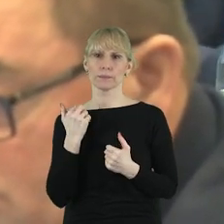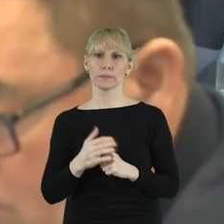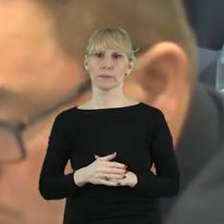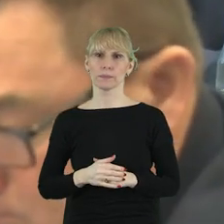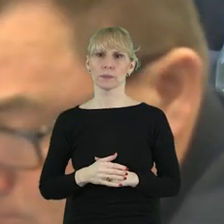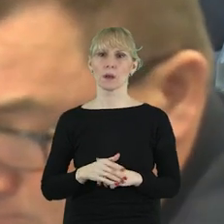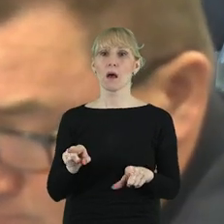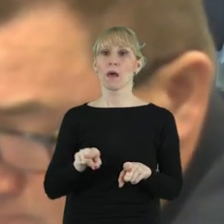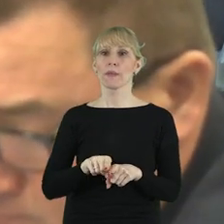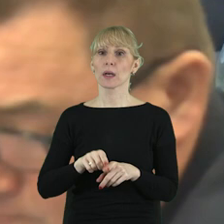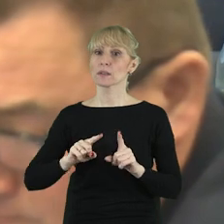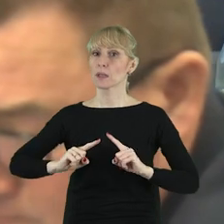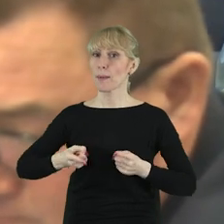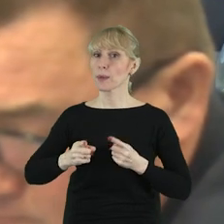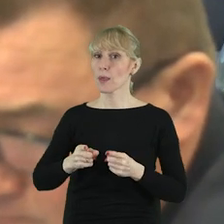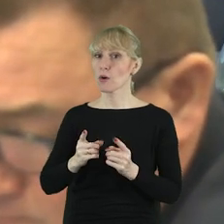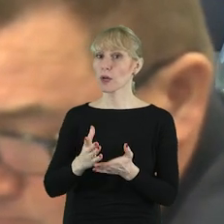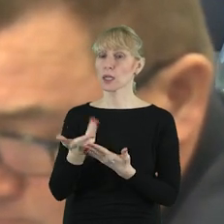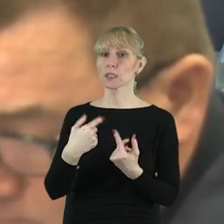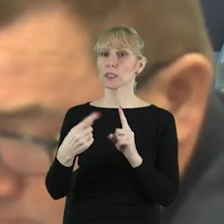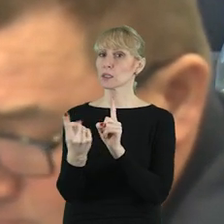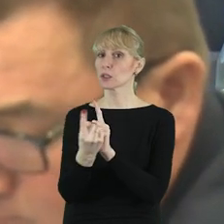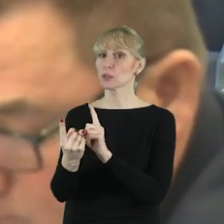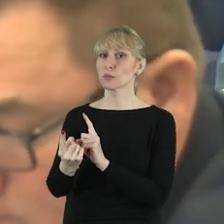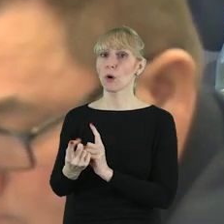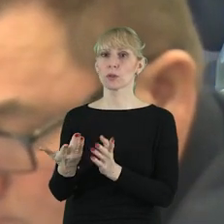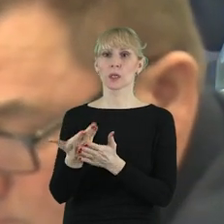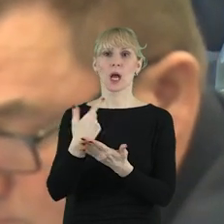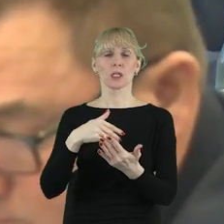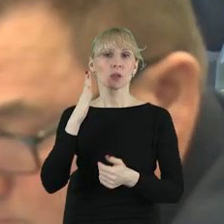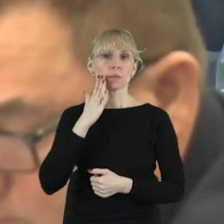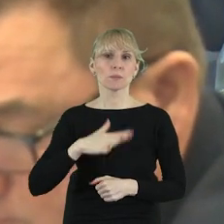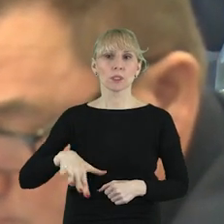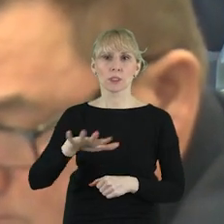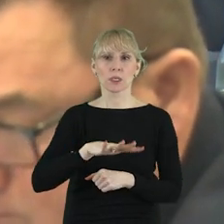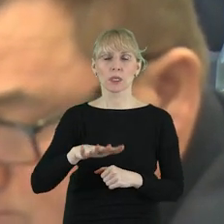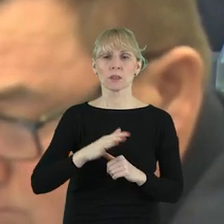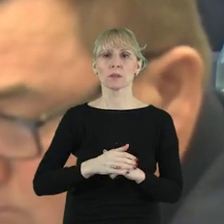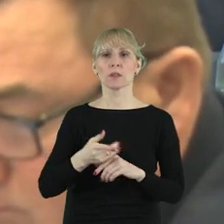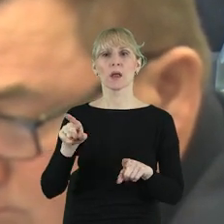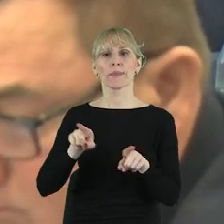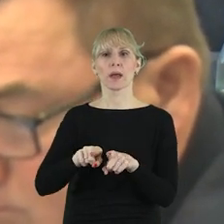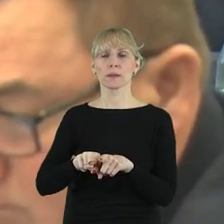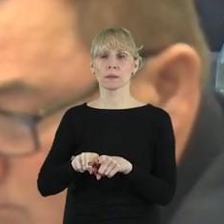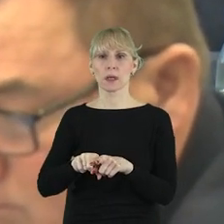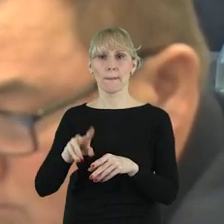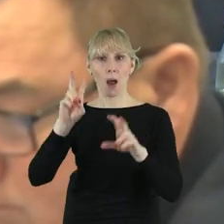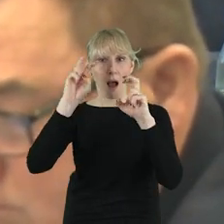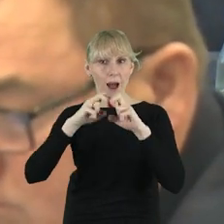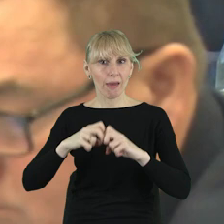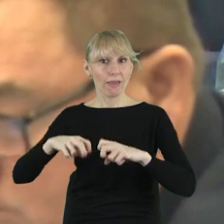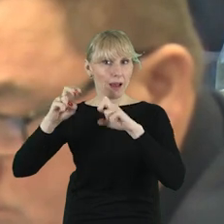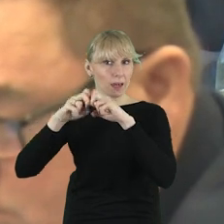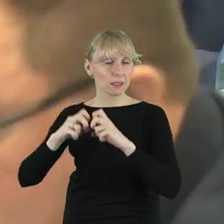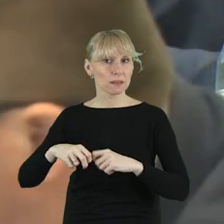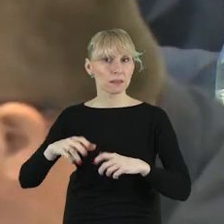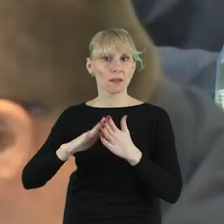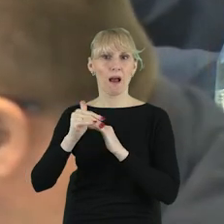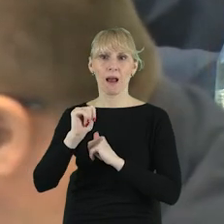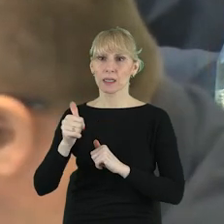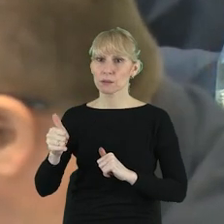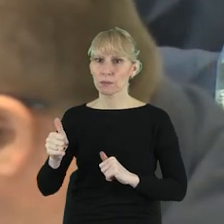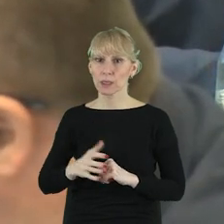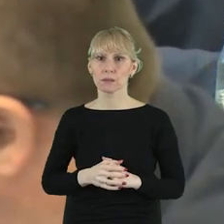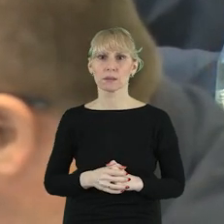też przeznaczyć na organizację spotkań z mieszkańcami czy zlecanie wykonania tak zwanych analiz